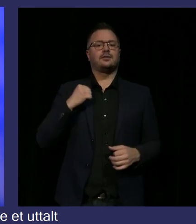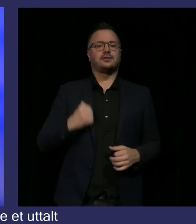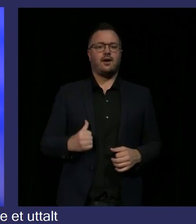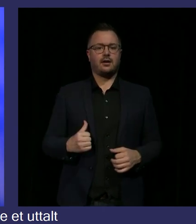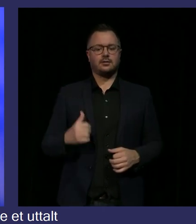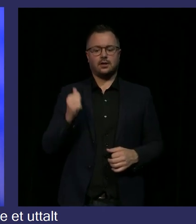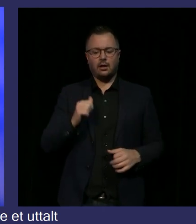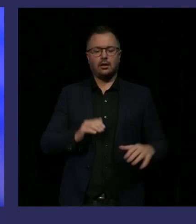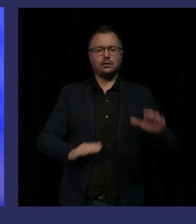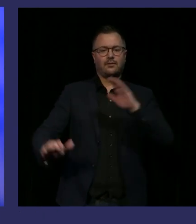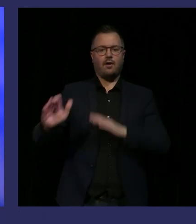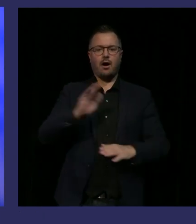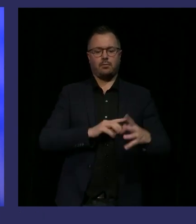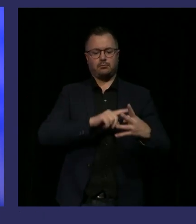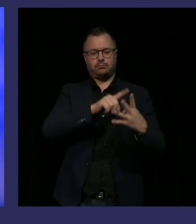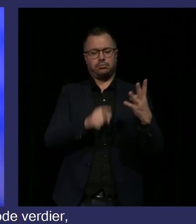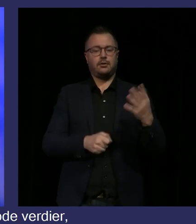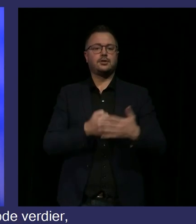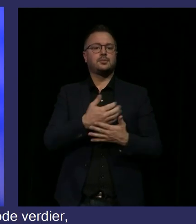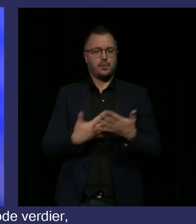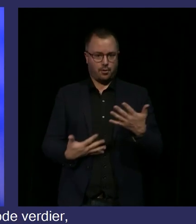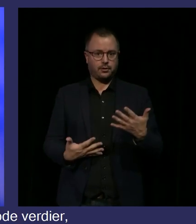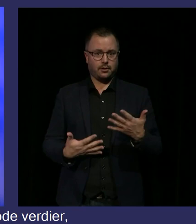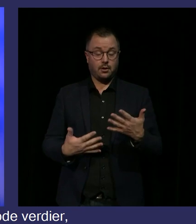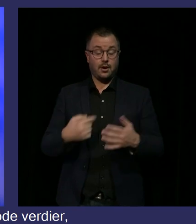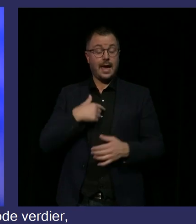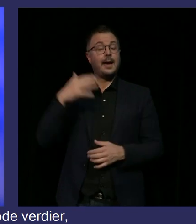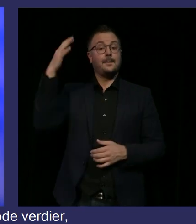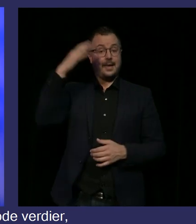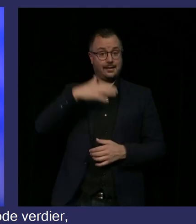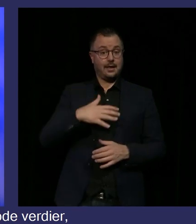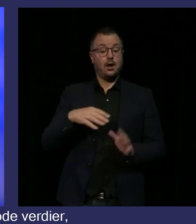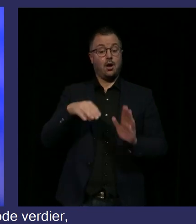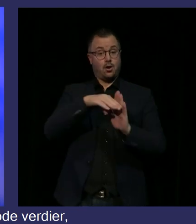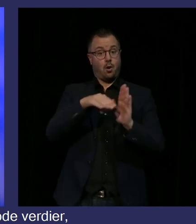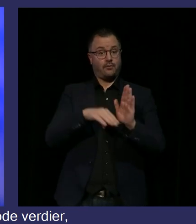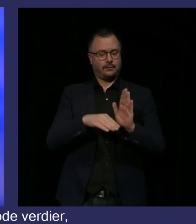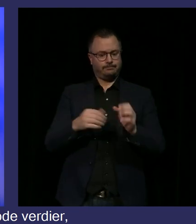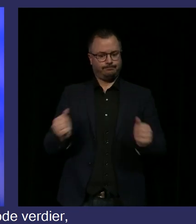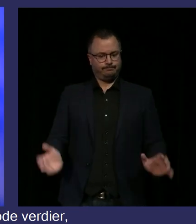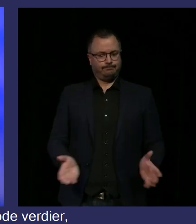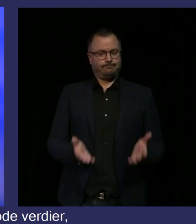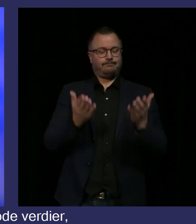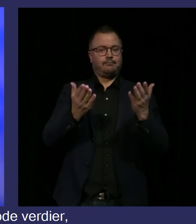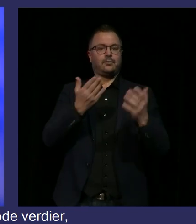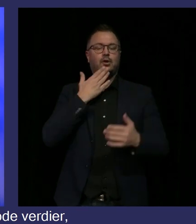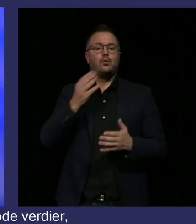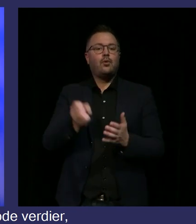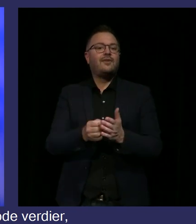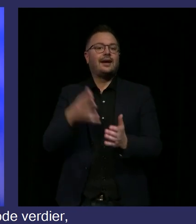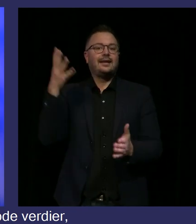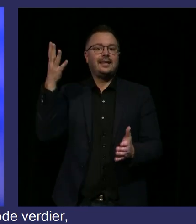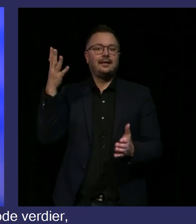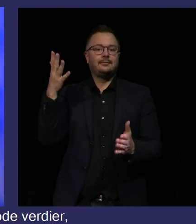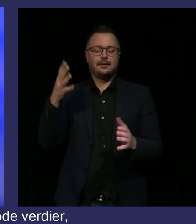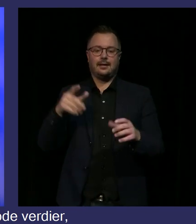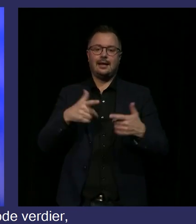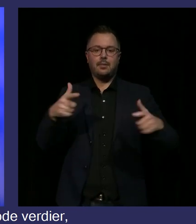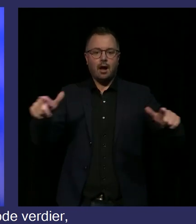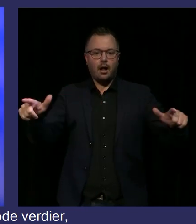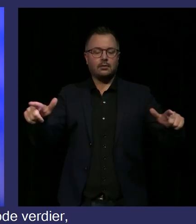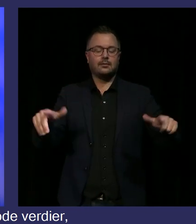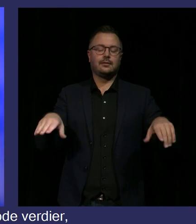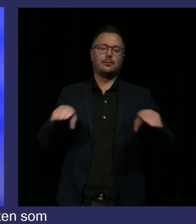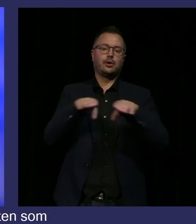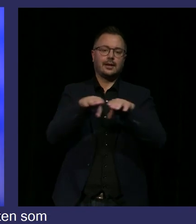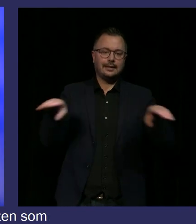vare på disse språkene. Slik mener jeg at loven fremmer gode verdier for et liberalt demokrati. Den tar